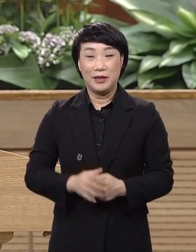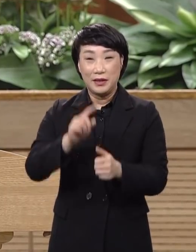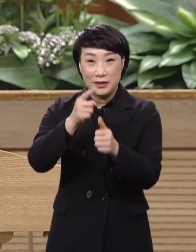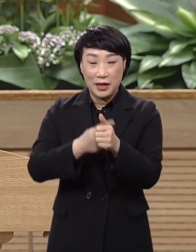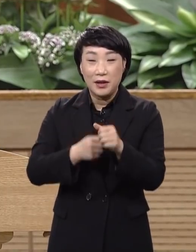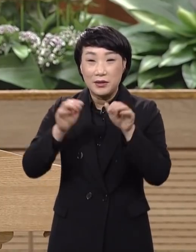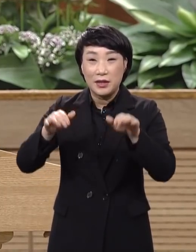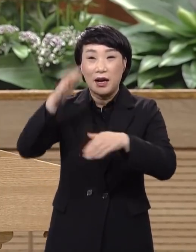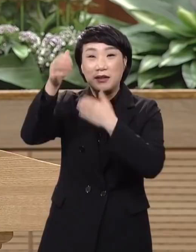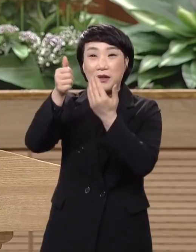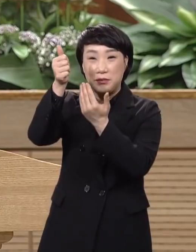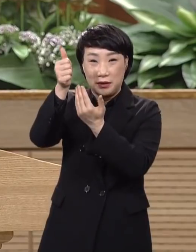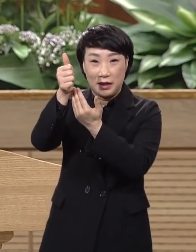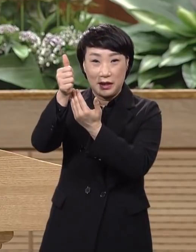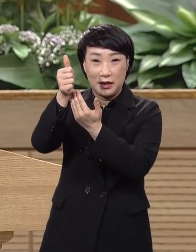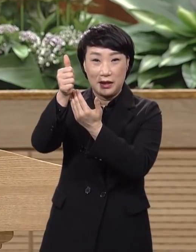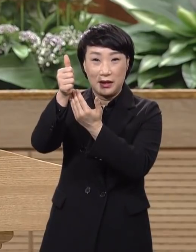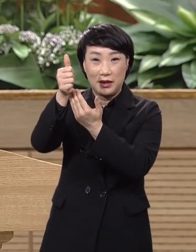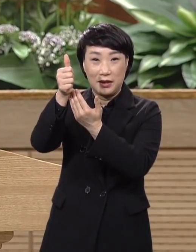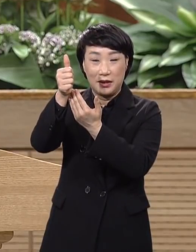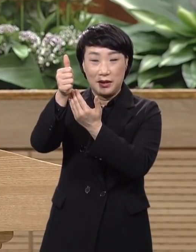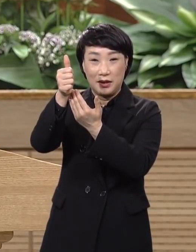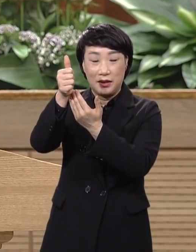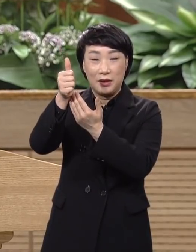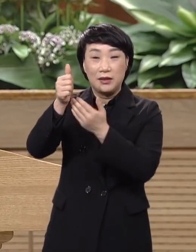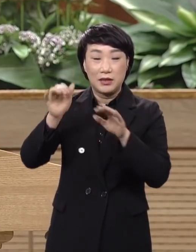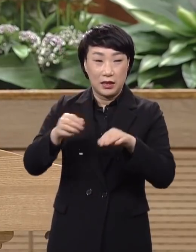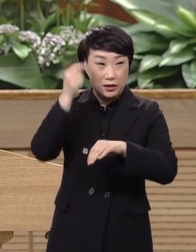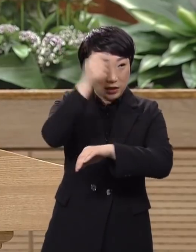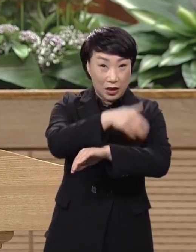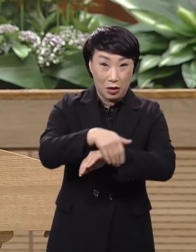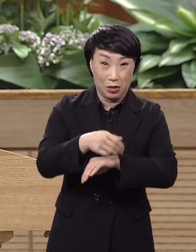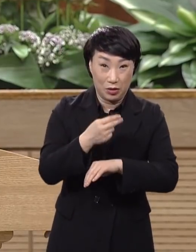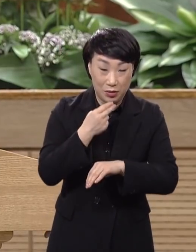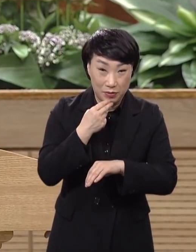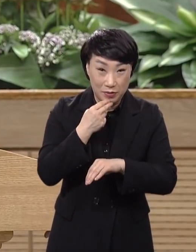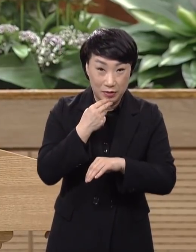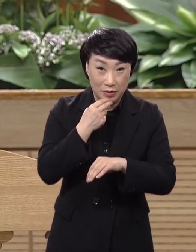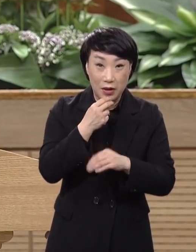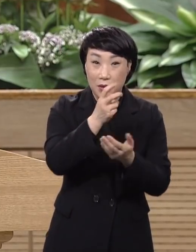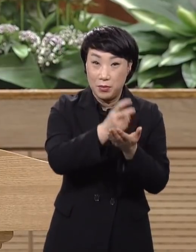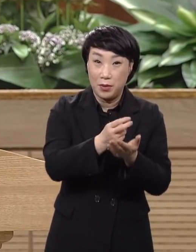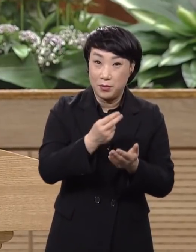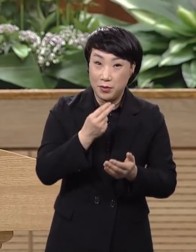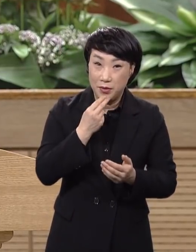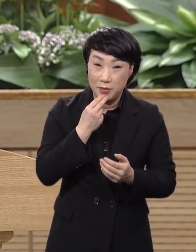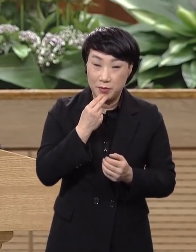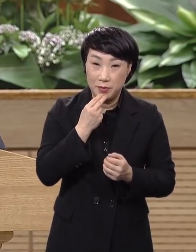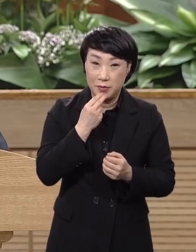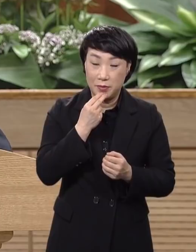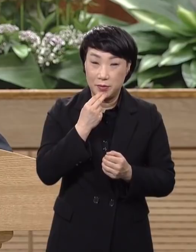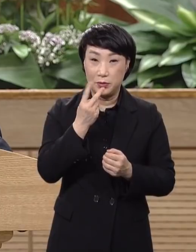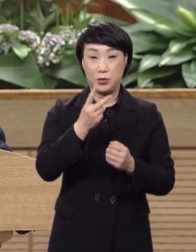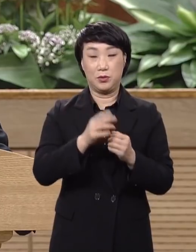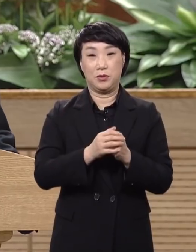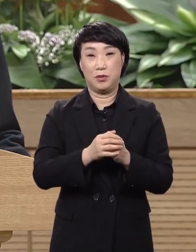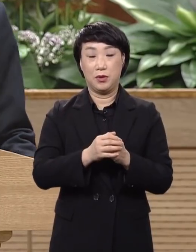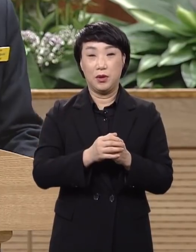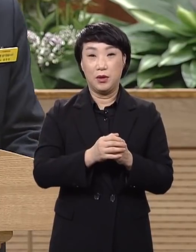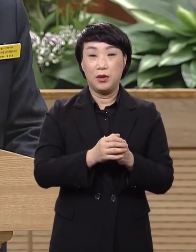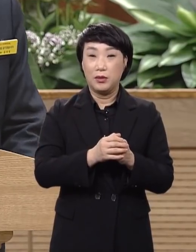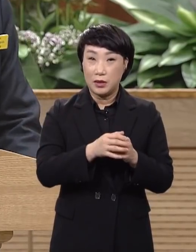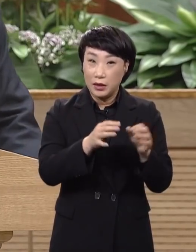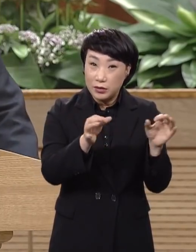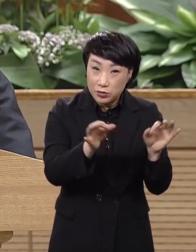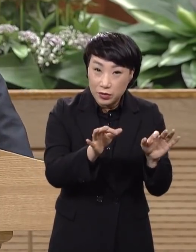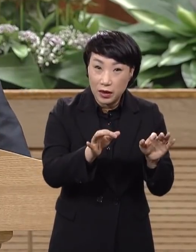그래서 하나님 앞에서 계획 없이 질서 없이 또